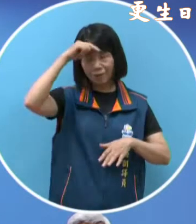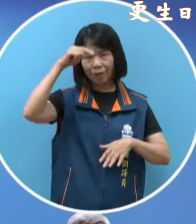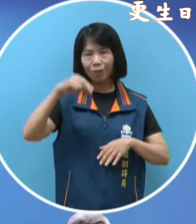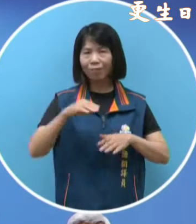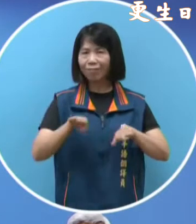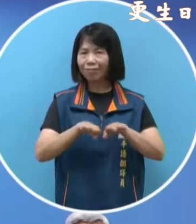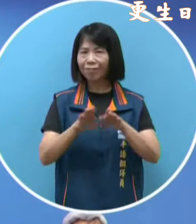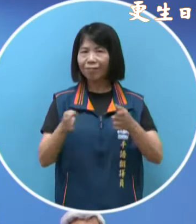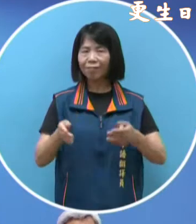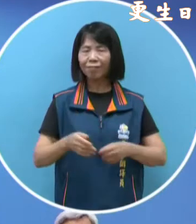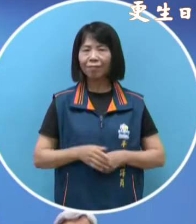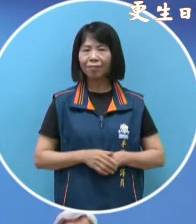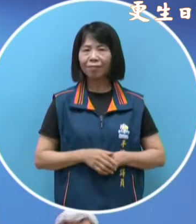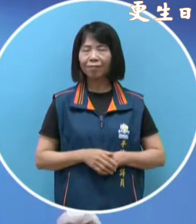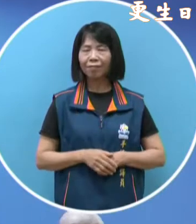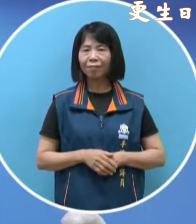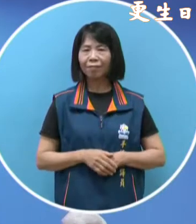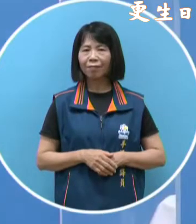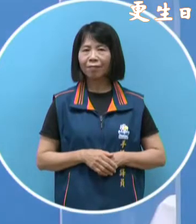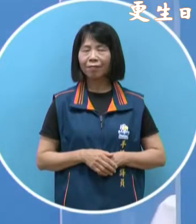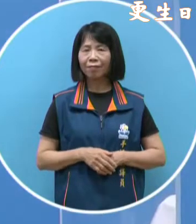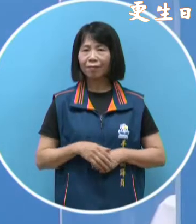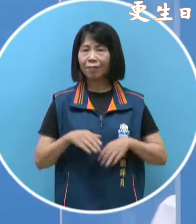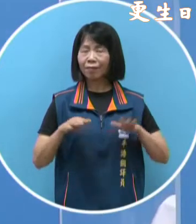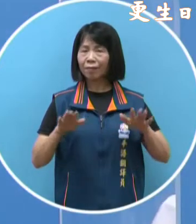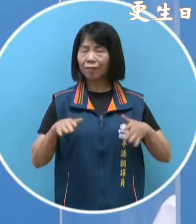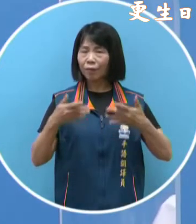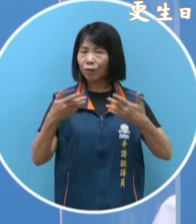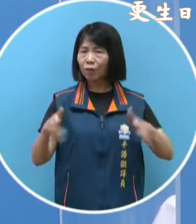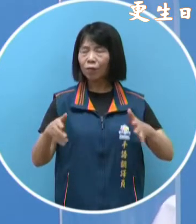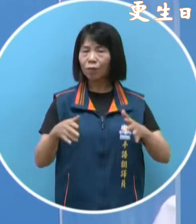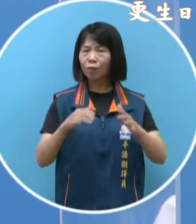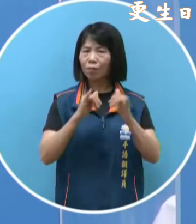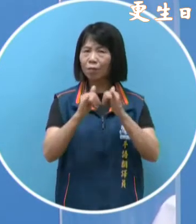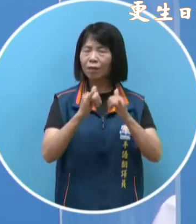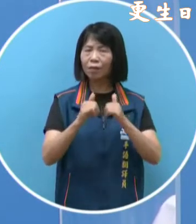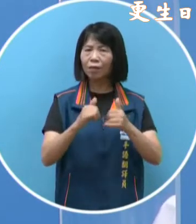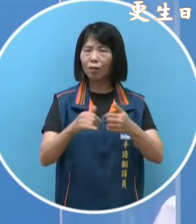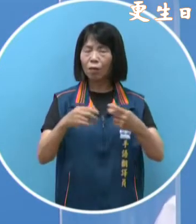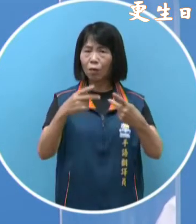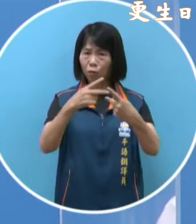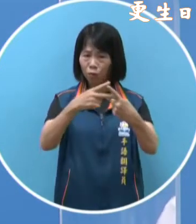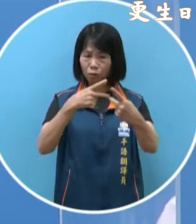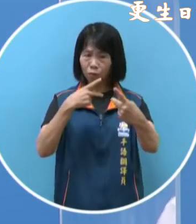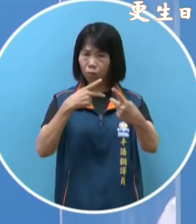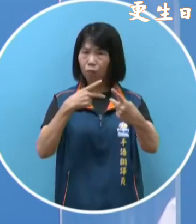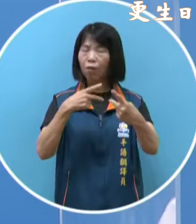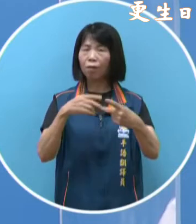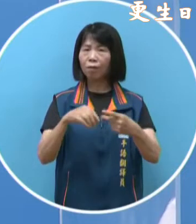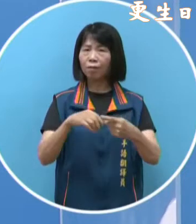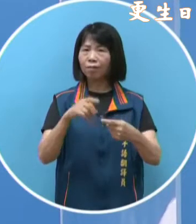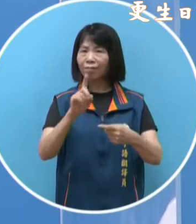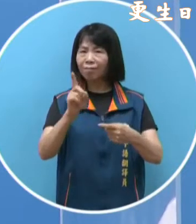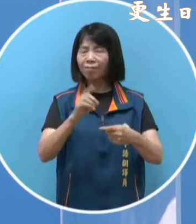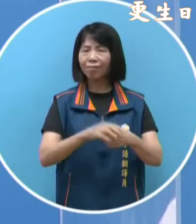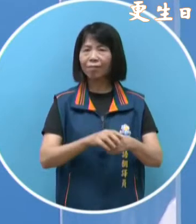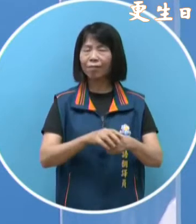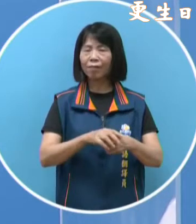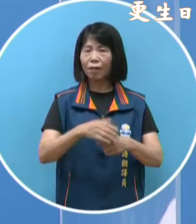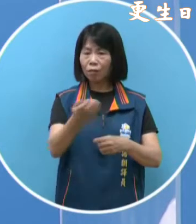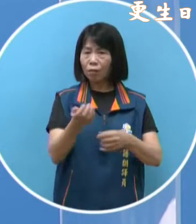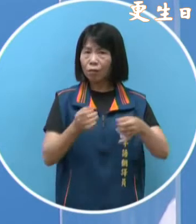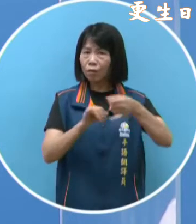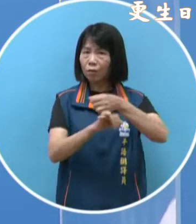天下午开始，啊，或许在这个时候有某些乡亲可能已经收到了哈。那我们下午开始已经将预